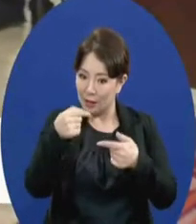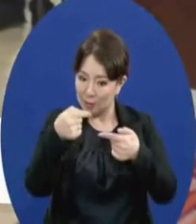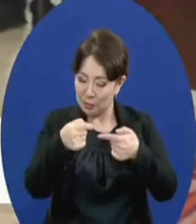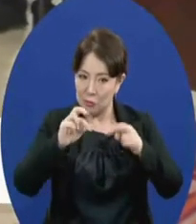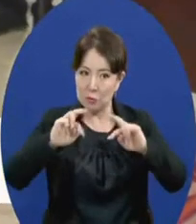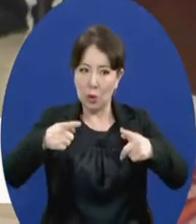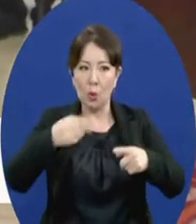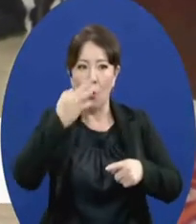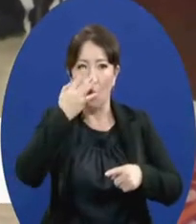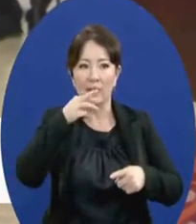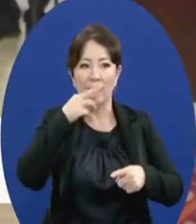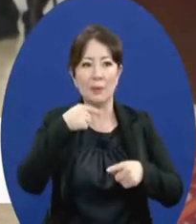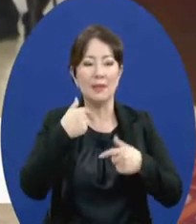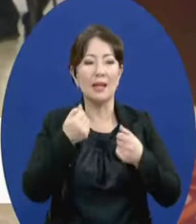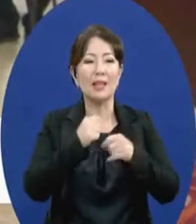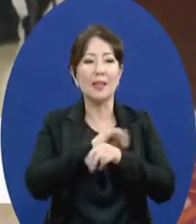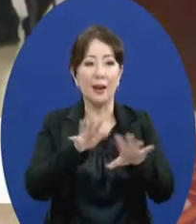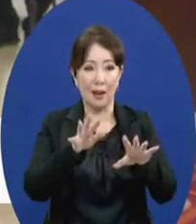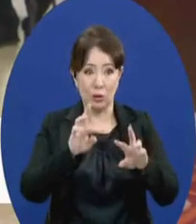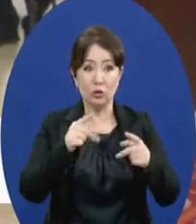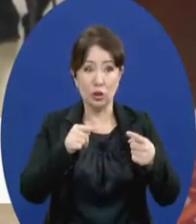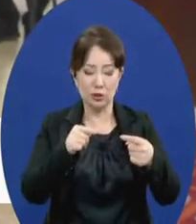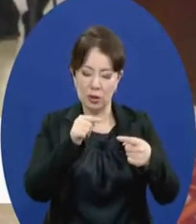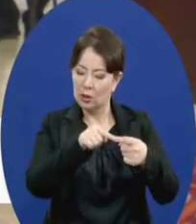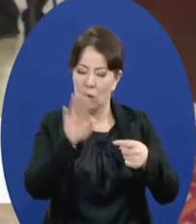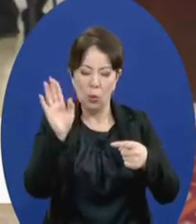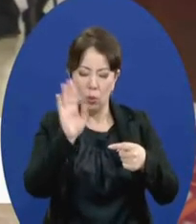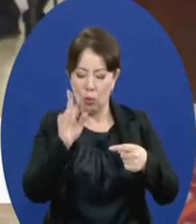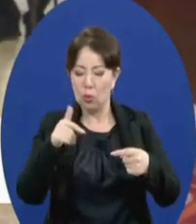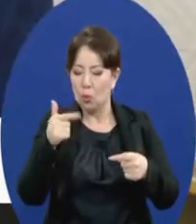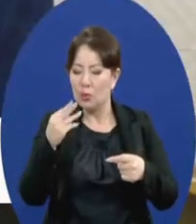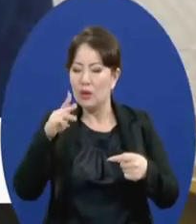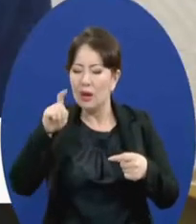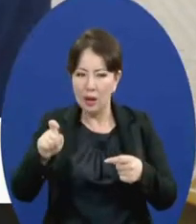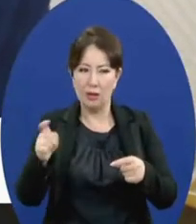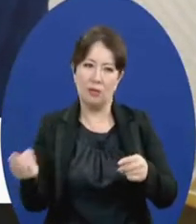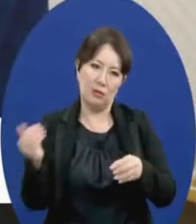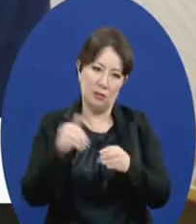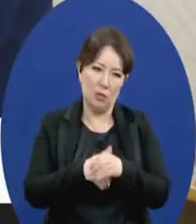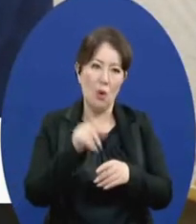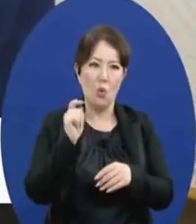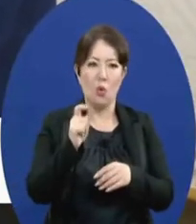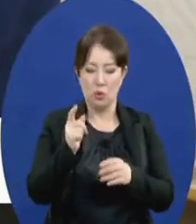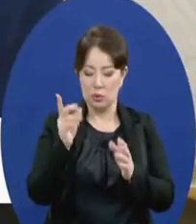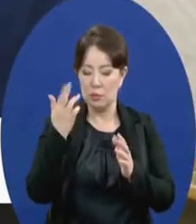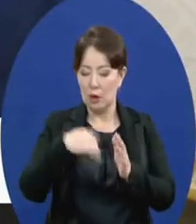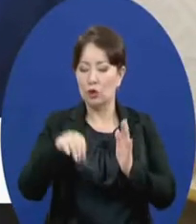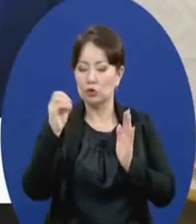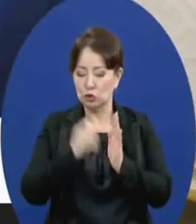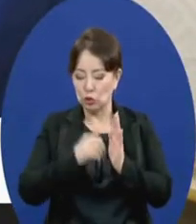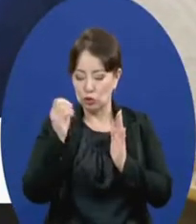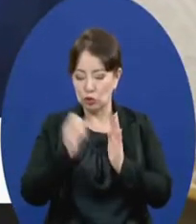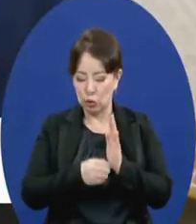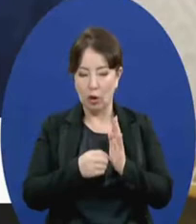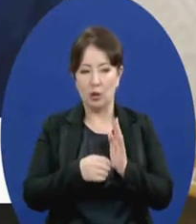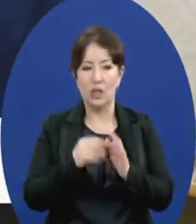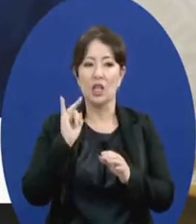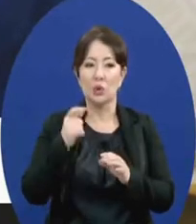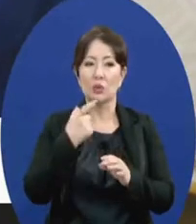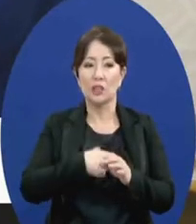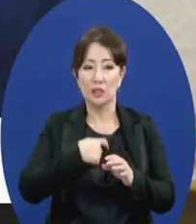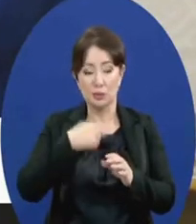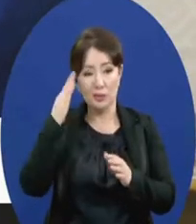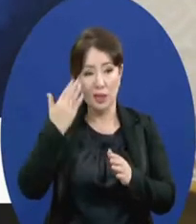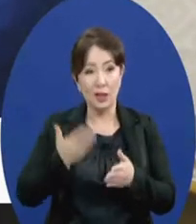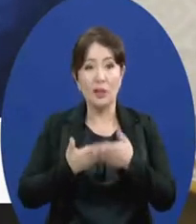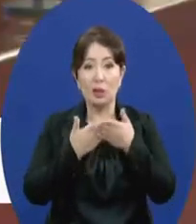байсан. Тухайн залтыг зас залруулан гүтгэх гэсэн томьёолоор нь тусах саналыг хуулийн төслийг боловсруулсан улсын хурлын гишүүд